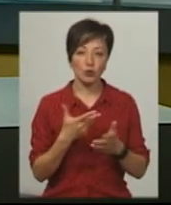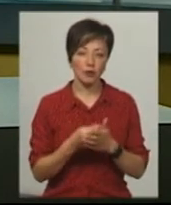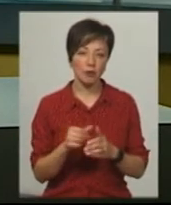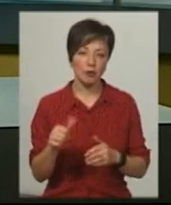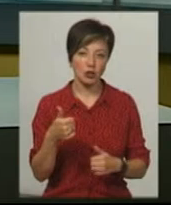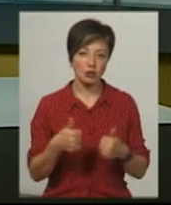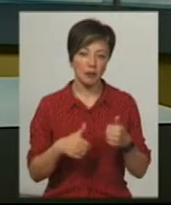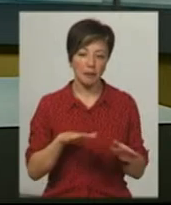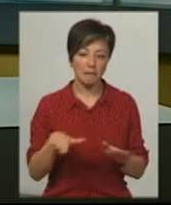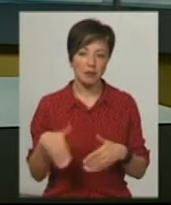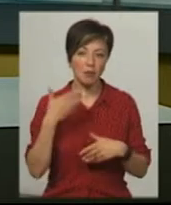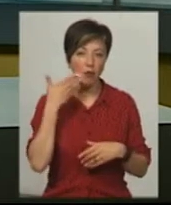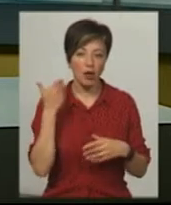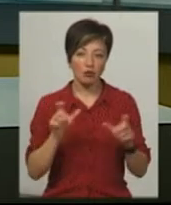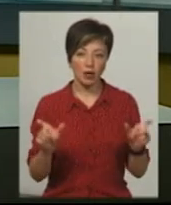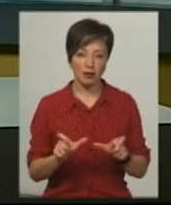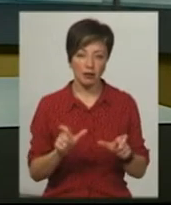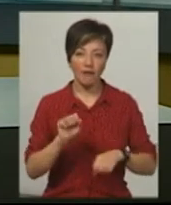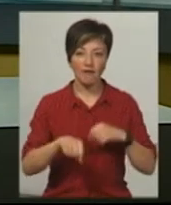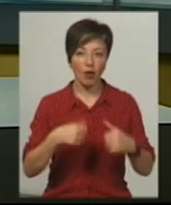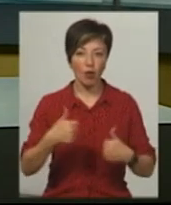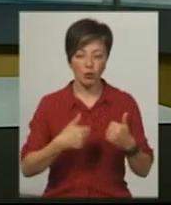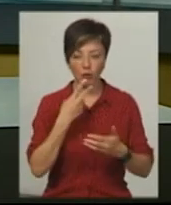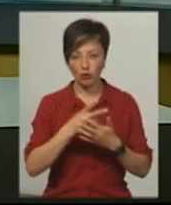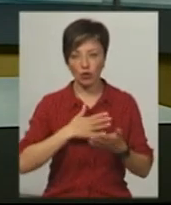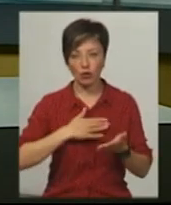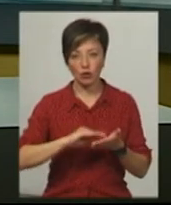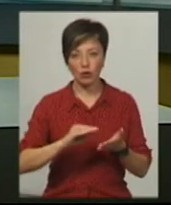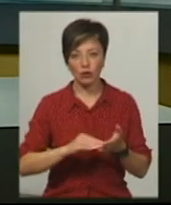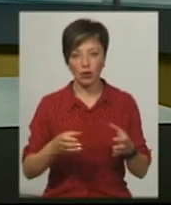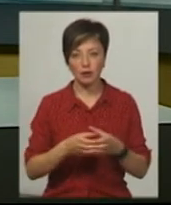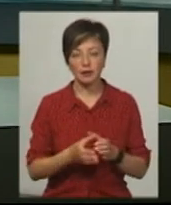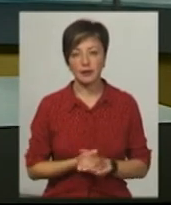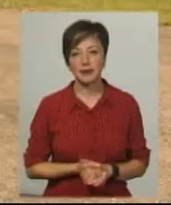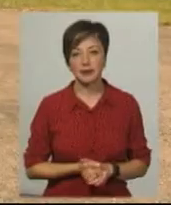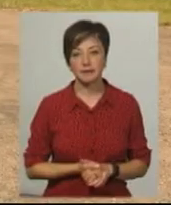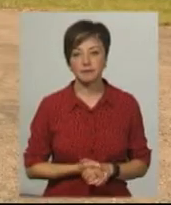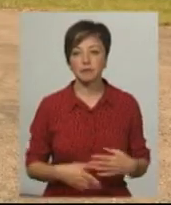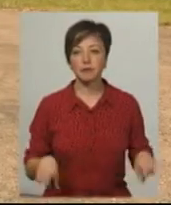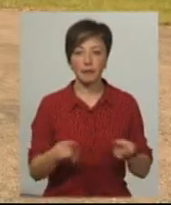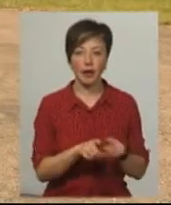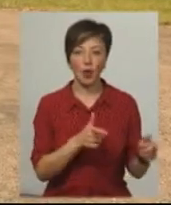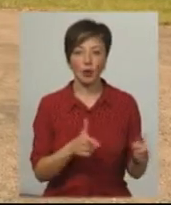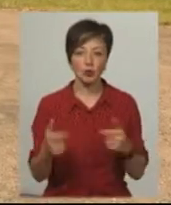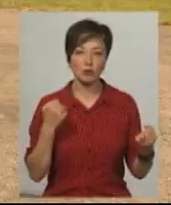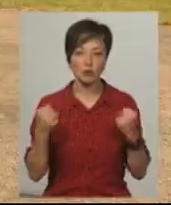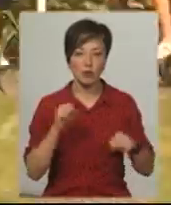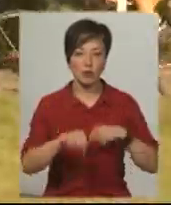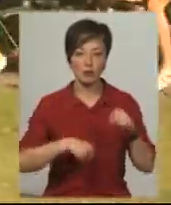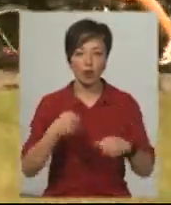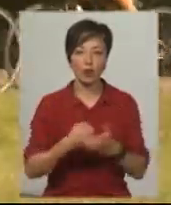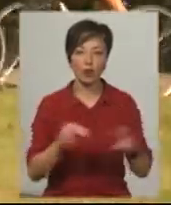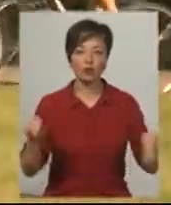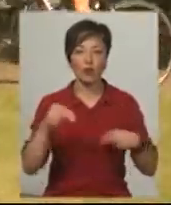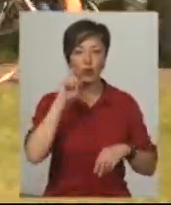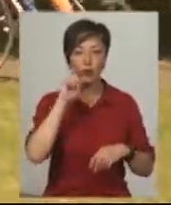перших змагань після пом'якшення карантину, велогонщики бачила наша знімальна група. Так готуються спортсменки з велоспорту до